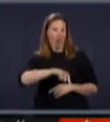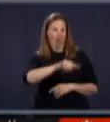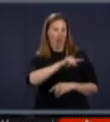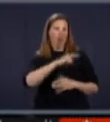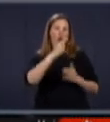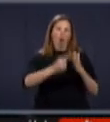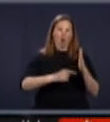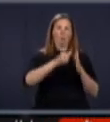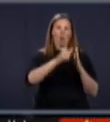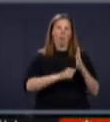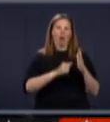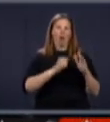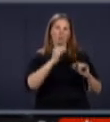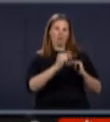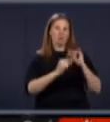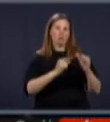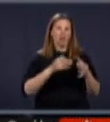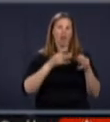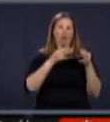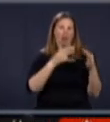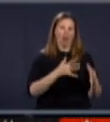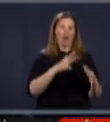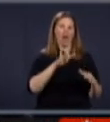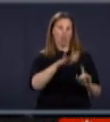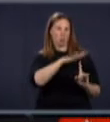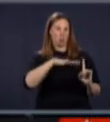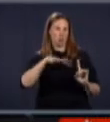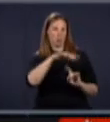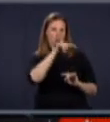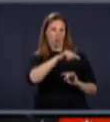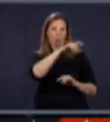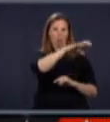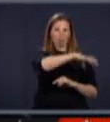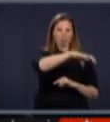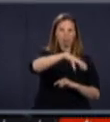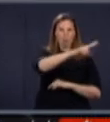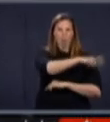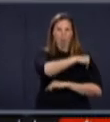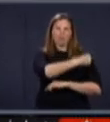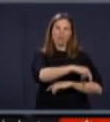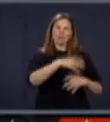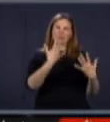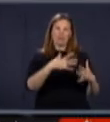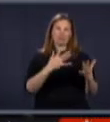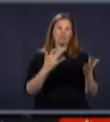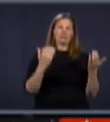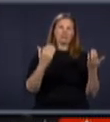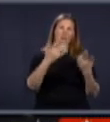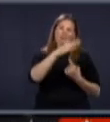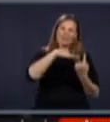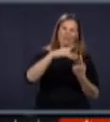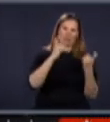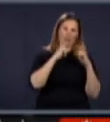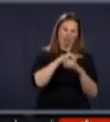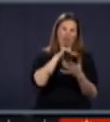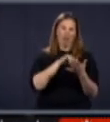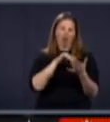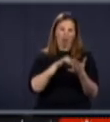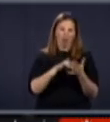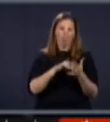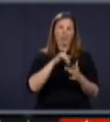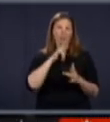lentement, parce que ça demeure quand même assez difficile dans les hôpitaux du territoire. Et évidemment, la situation